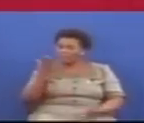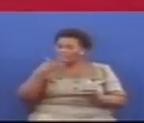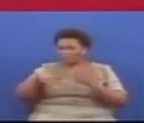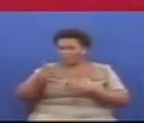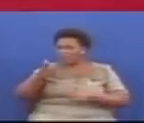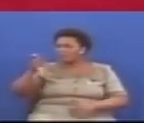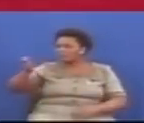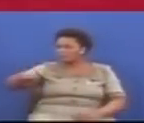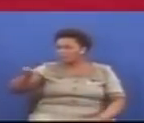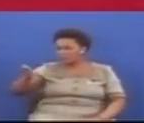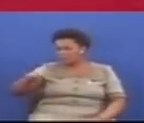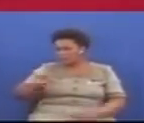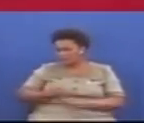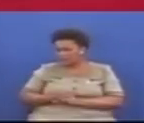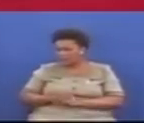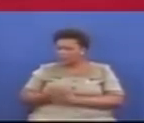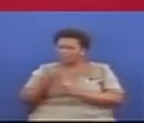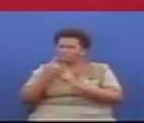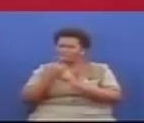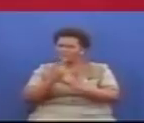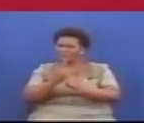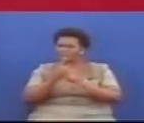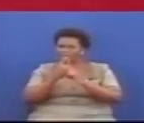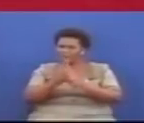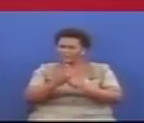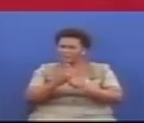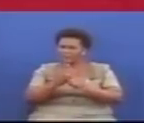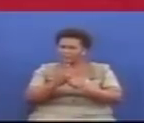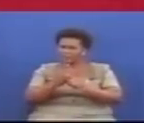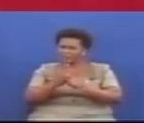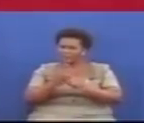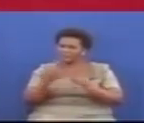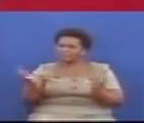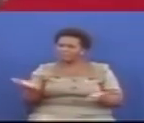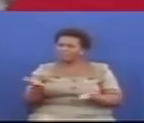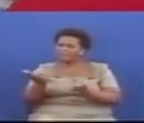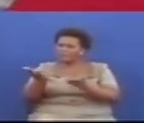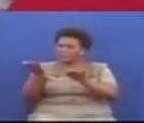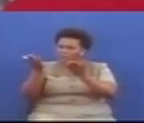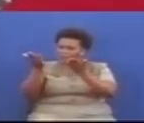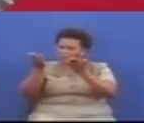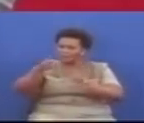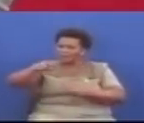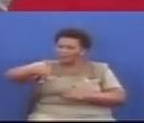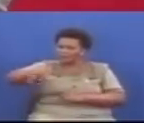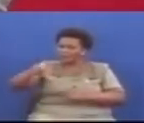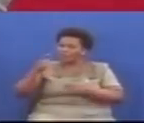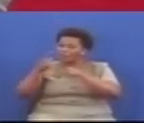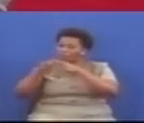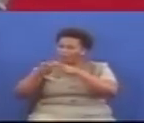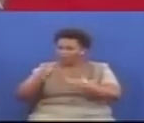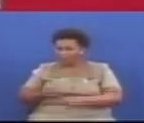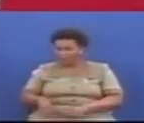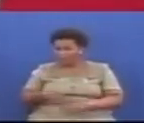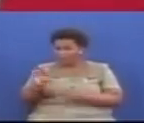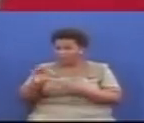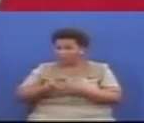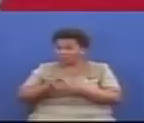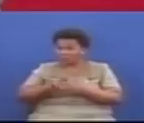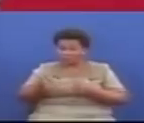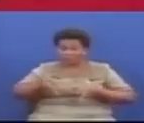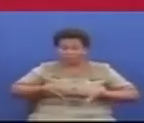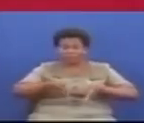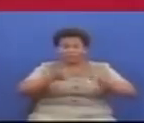Agnes, amekuwa akifuatilia sana juu ya maendeleo ya mkoa wa Mara, juu ya barabara